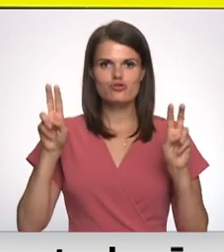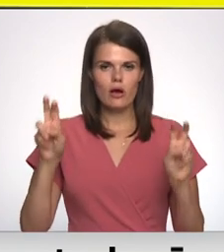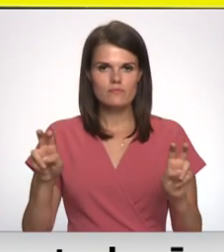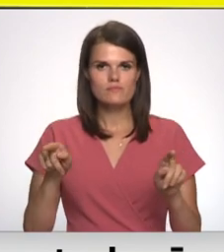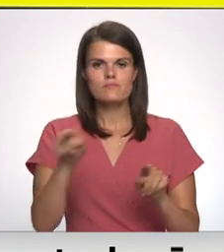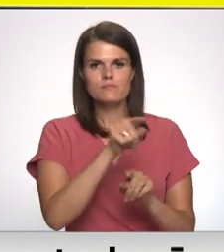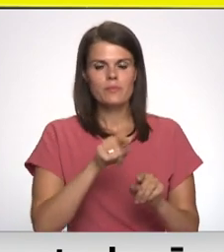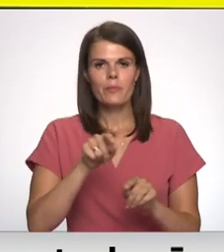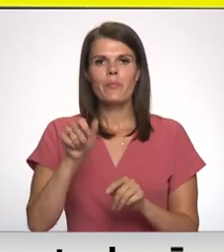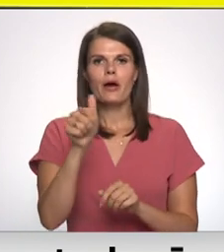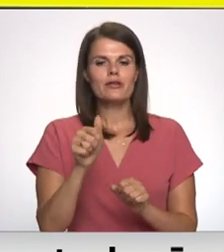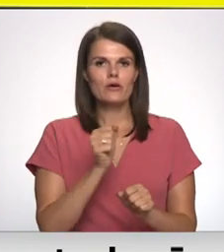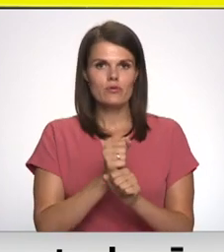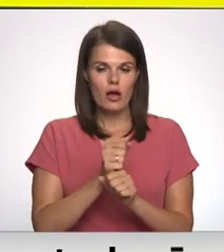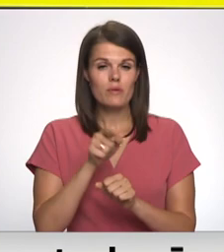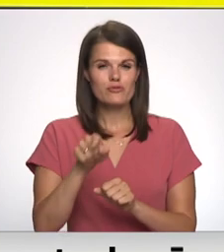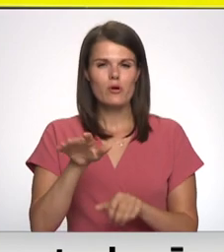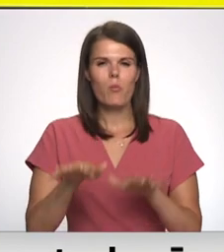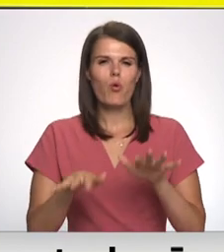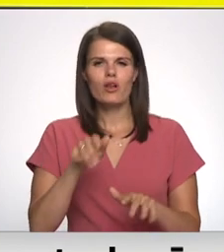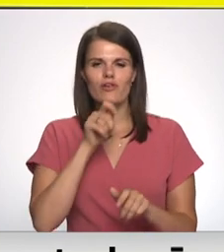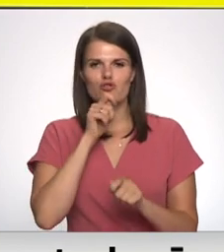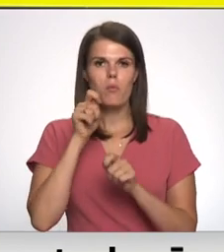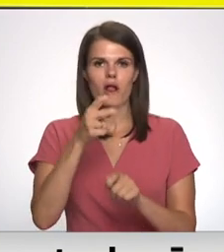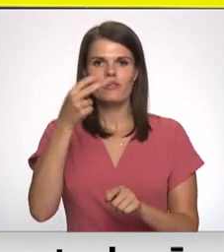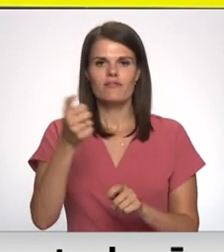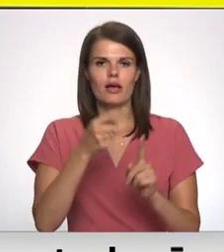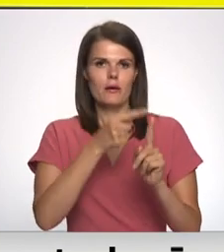kopš pagājušā gada sākuma. Purvīša balva par divu gadu periodu tiks pasniegta nākamā gada.